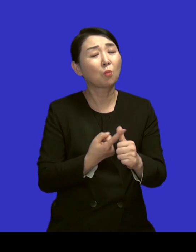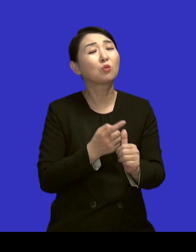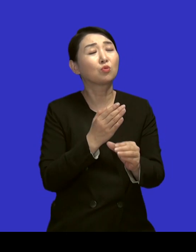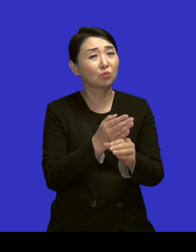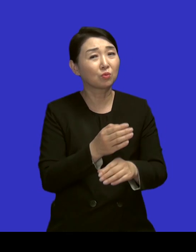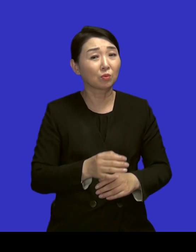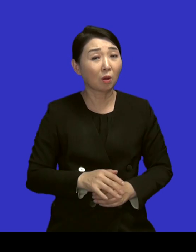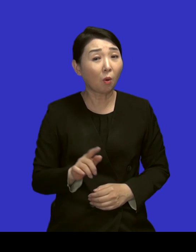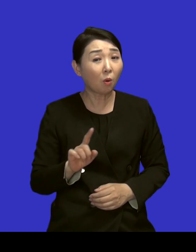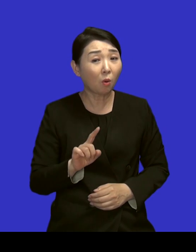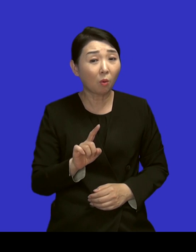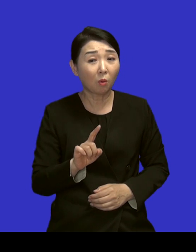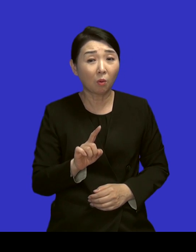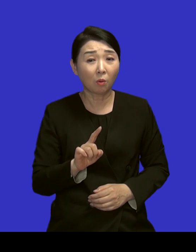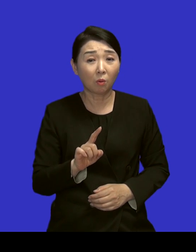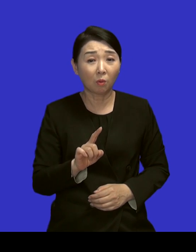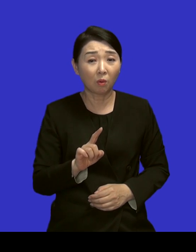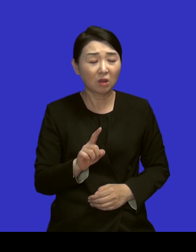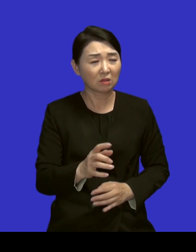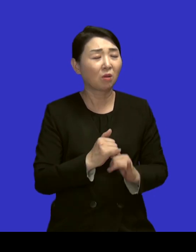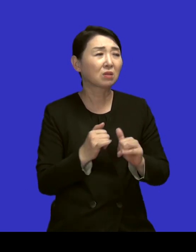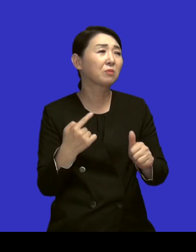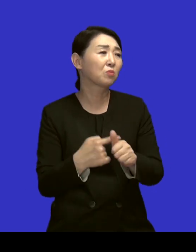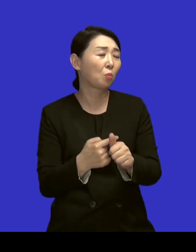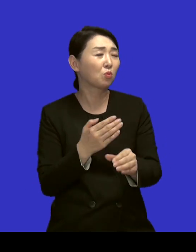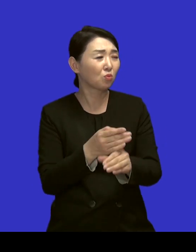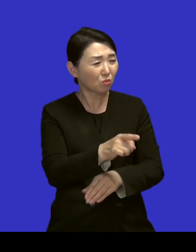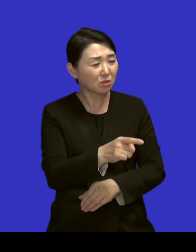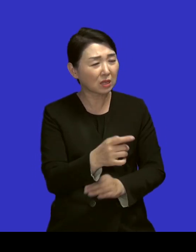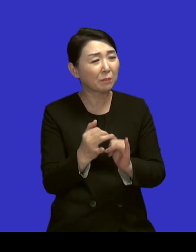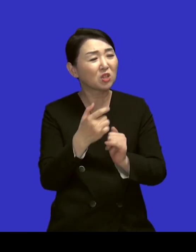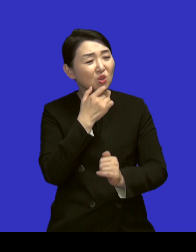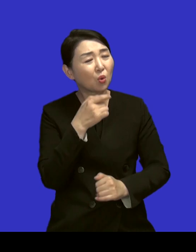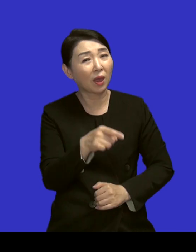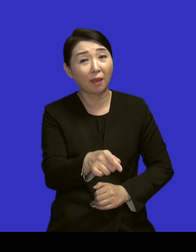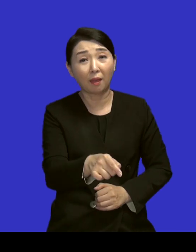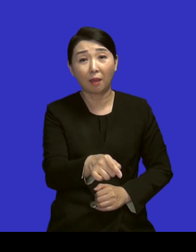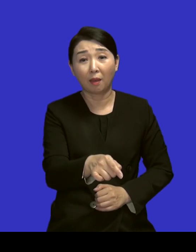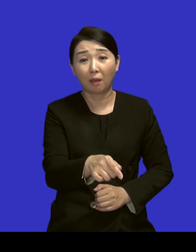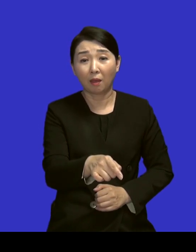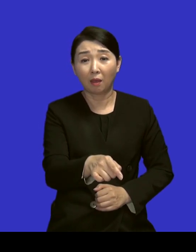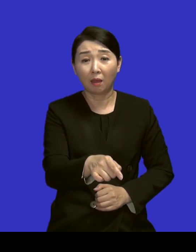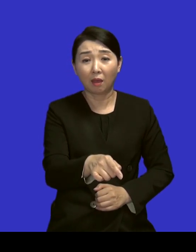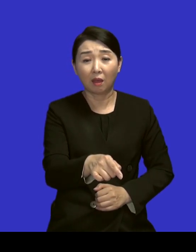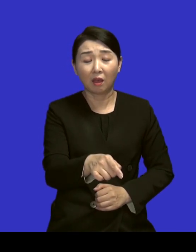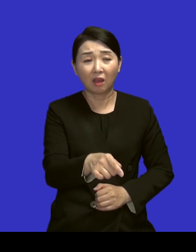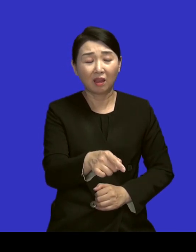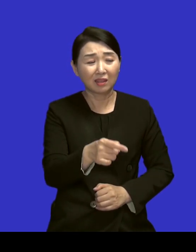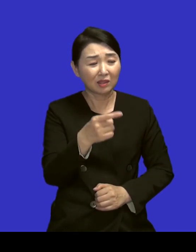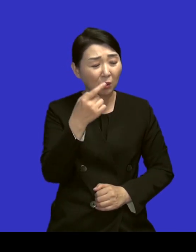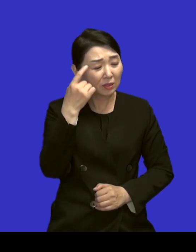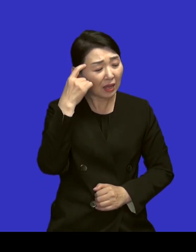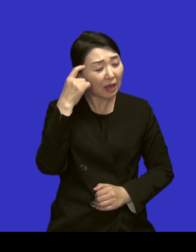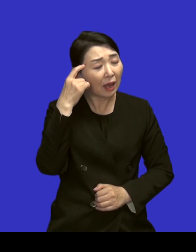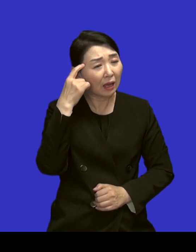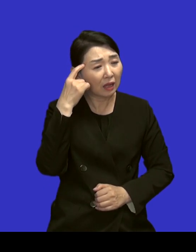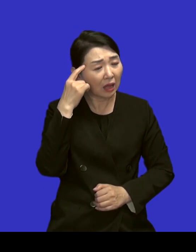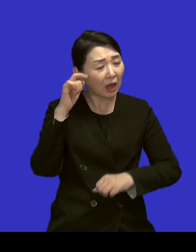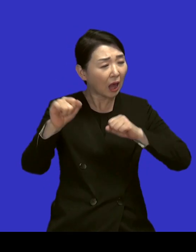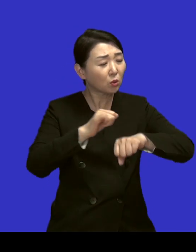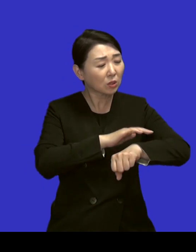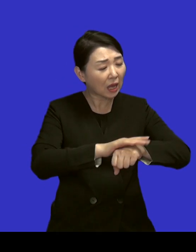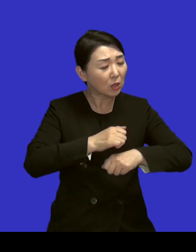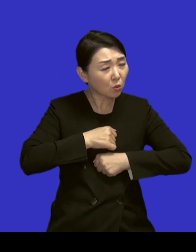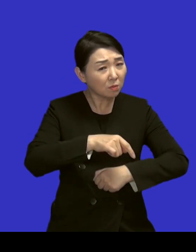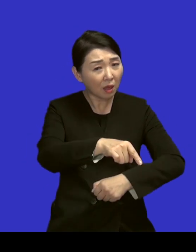있어. 너 사람들이 엄청 너 싫어해. 그러니까 개념 있게 좀 행동해. 그러시는 거예요. 정말